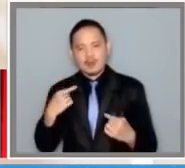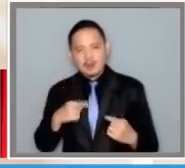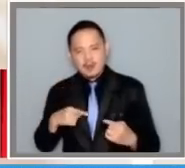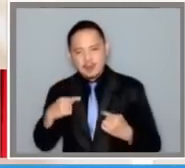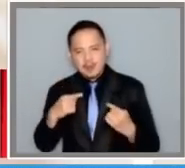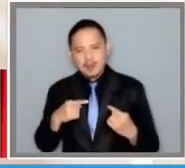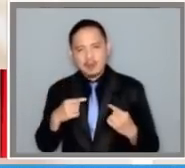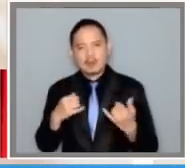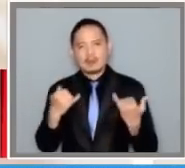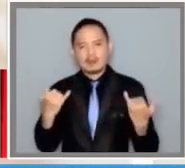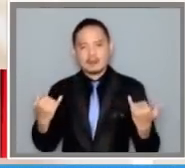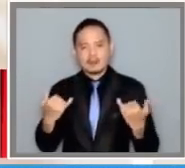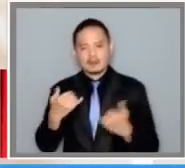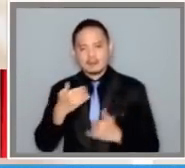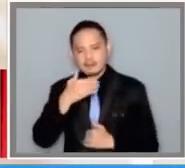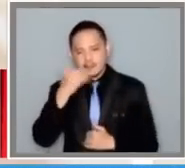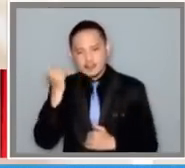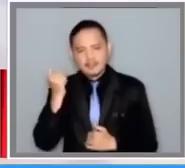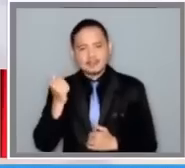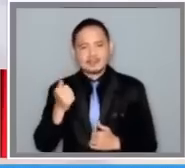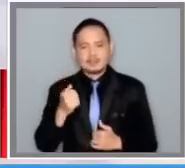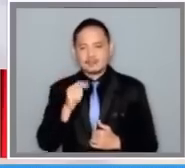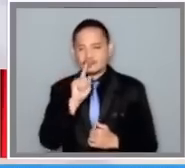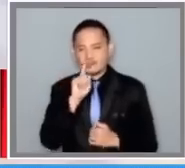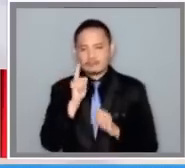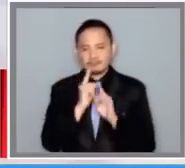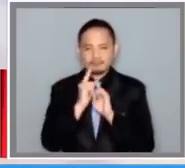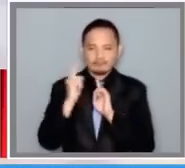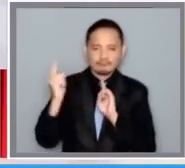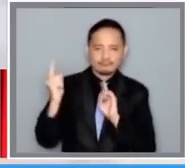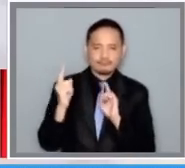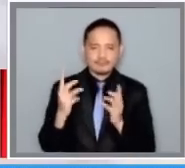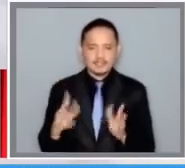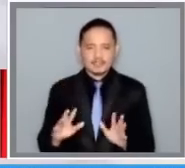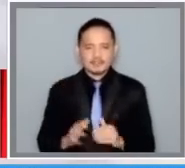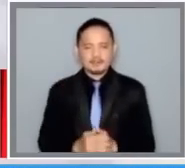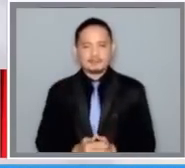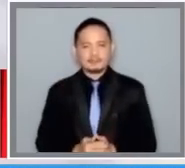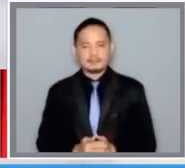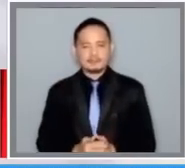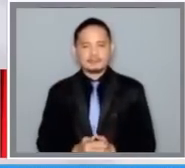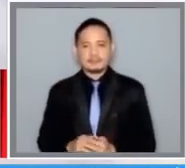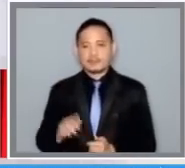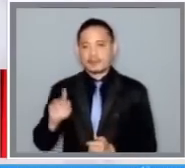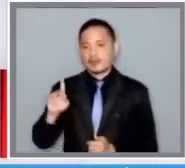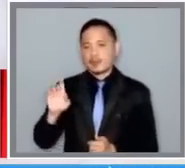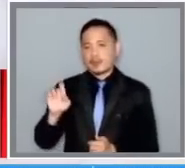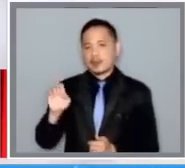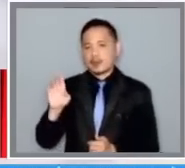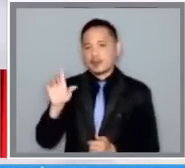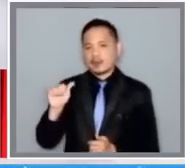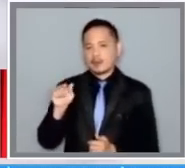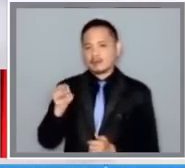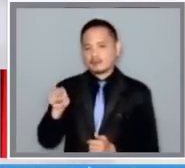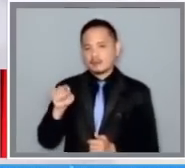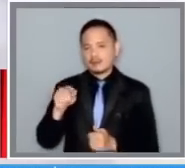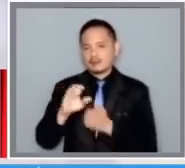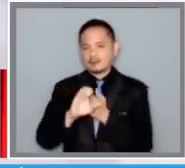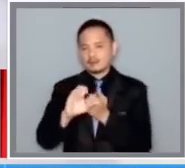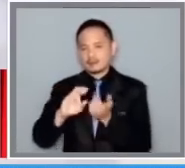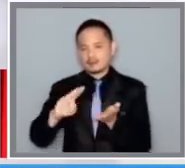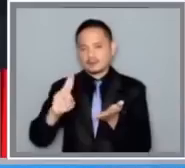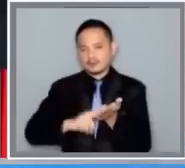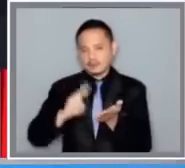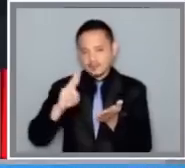my loyalty is with GMA. Sinabi ni Carla sa contract signing under All Access to Artists o